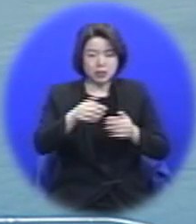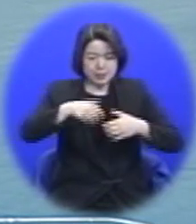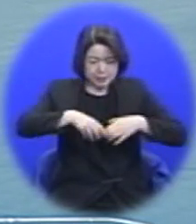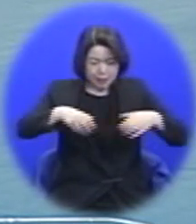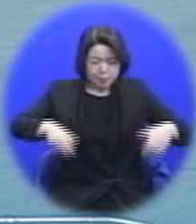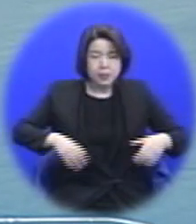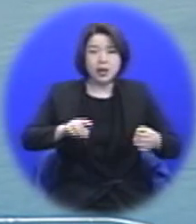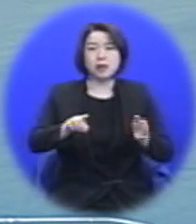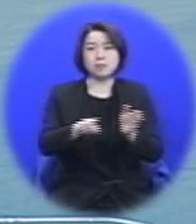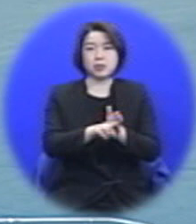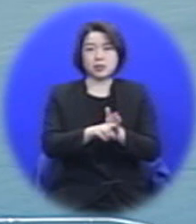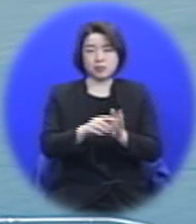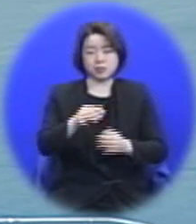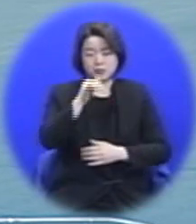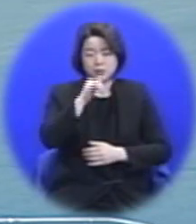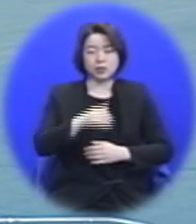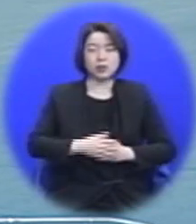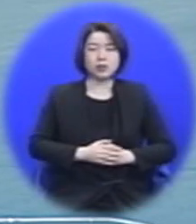합니다.